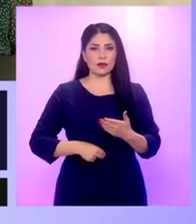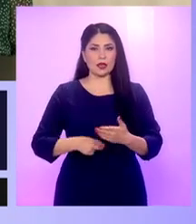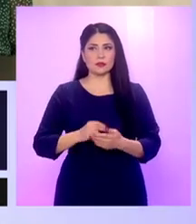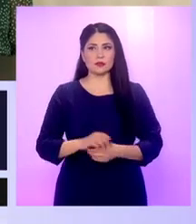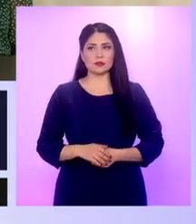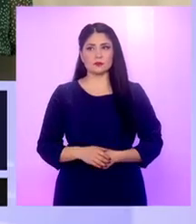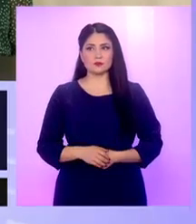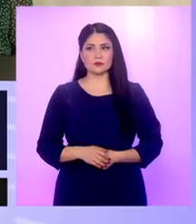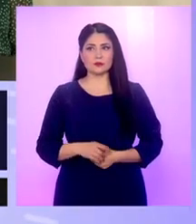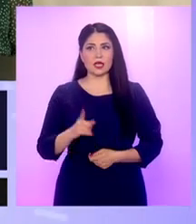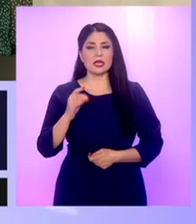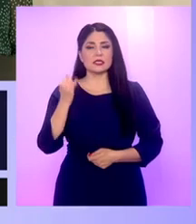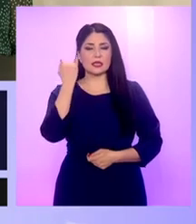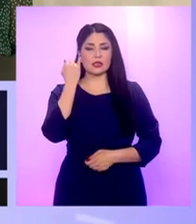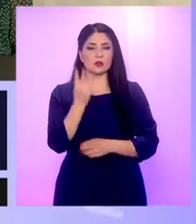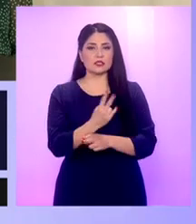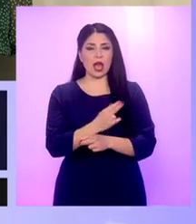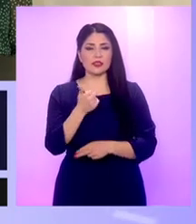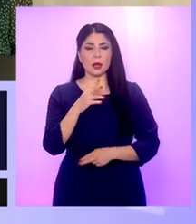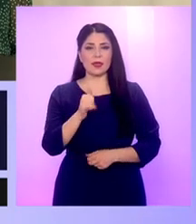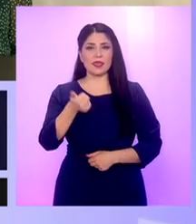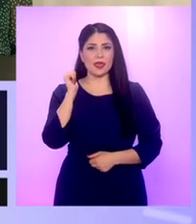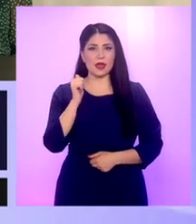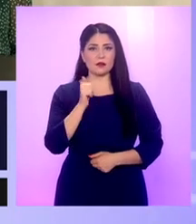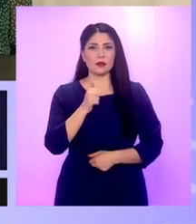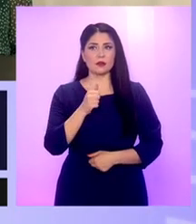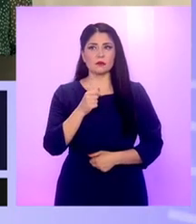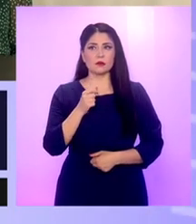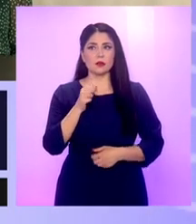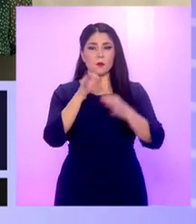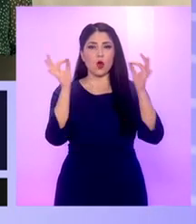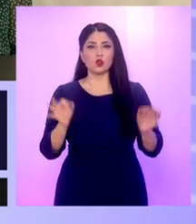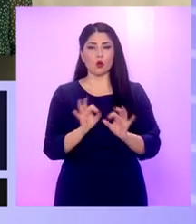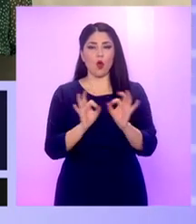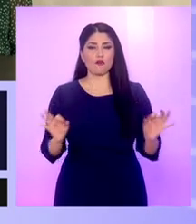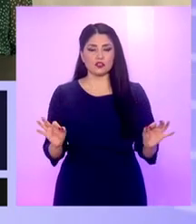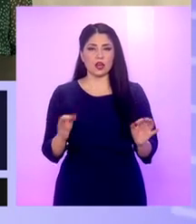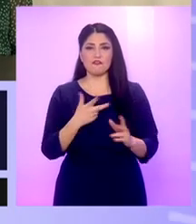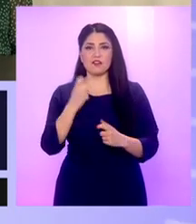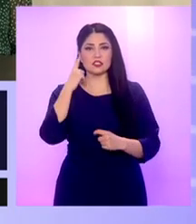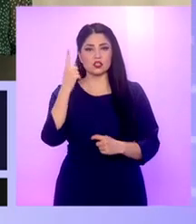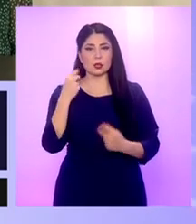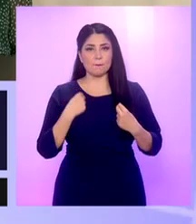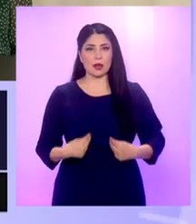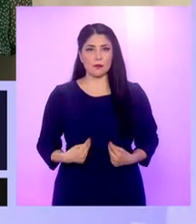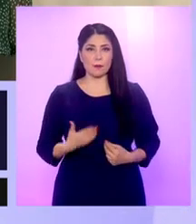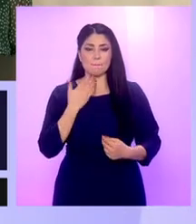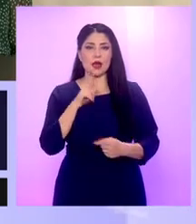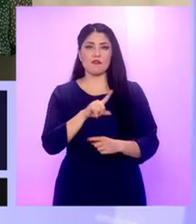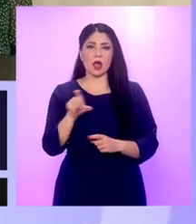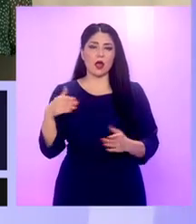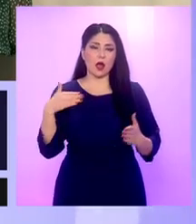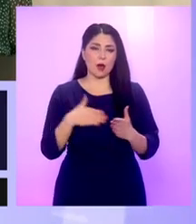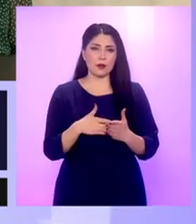Andreea Moldovan și publicat ieri în Monitorul Oficial, aparent fără știrea premierului, pare să fie picătura care a umplut paharul. Ședință așadar acum la